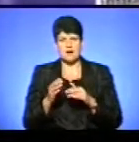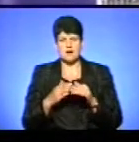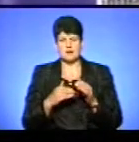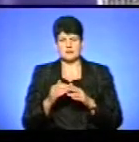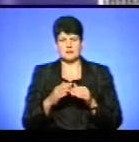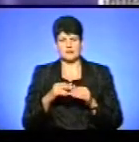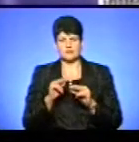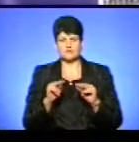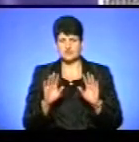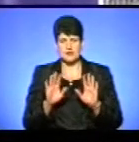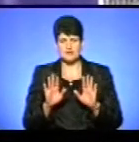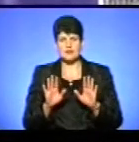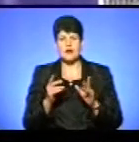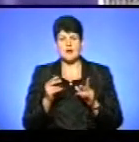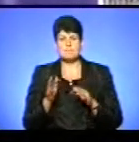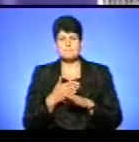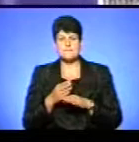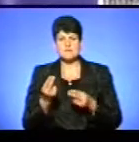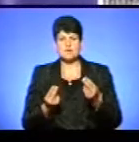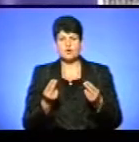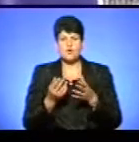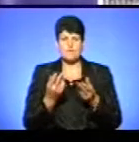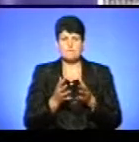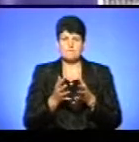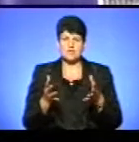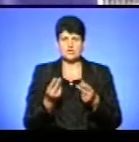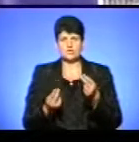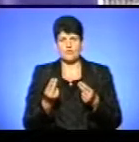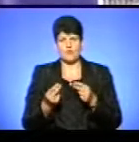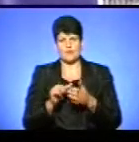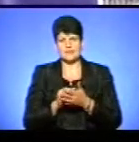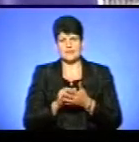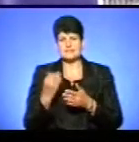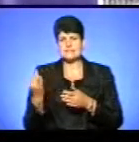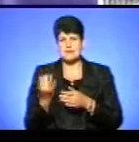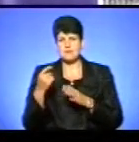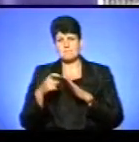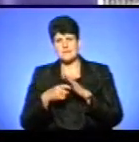практика навчання, а більш ігрового матеріалу, більш цікавого пізнання,